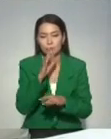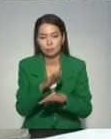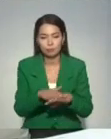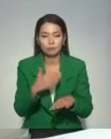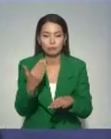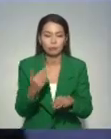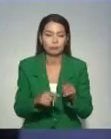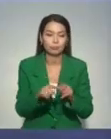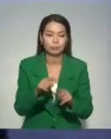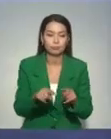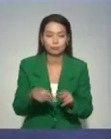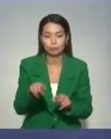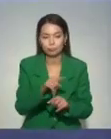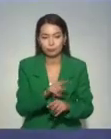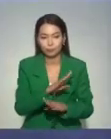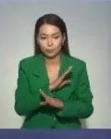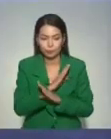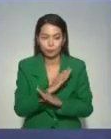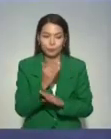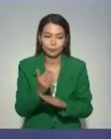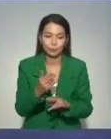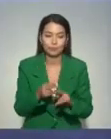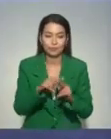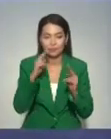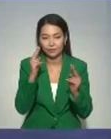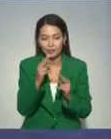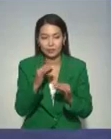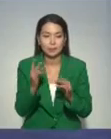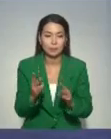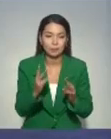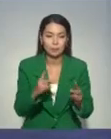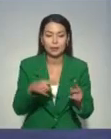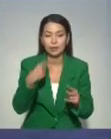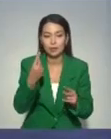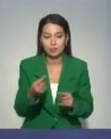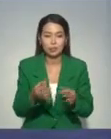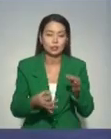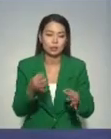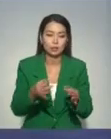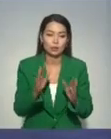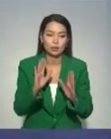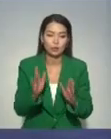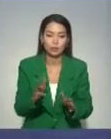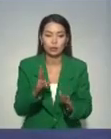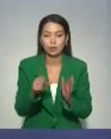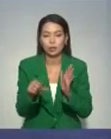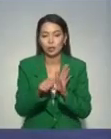стороны убитого. В ходе слушаний также допросили свидетелей и потерпевших. Следующее заседание суда назначено на